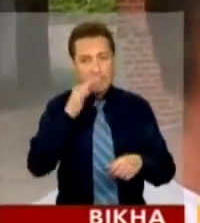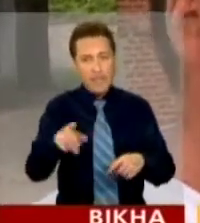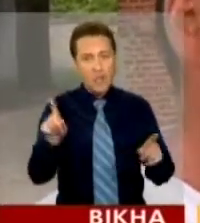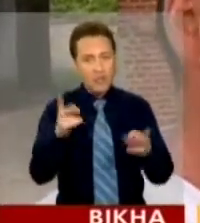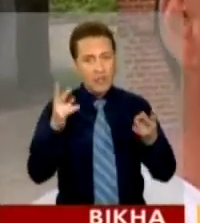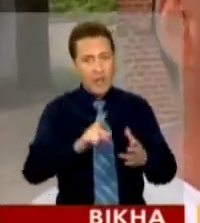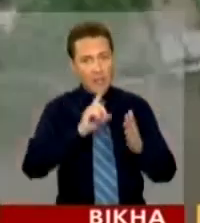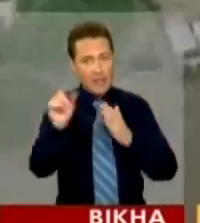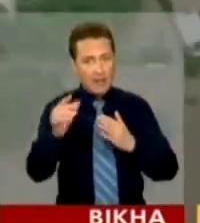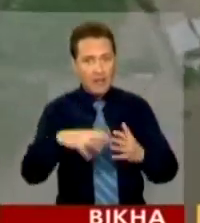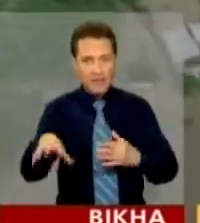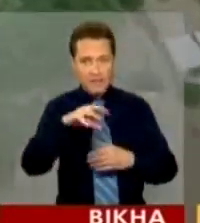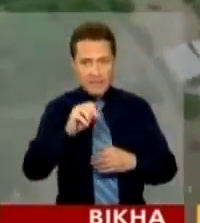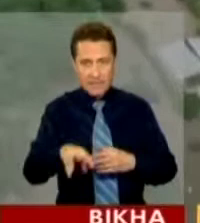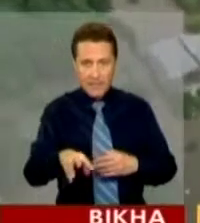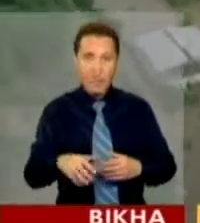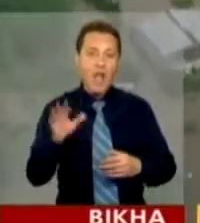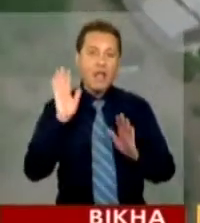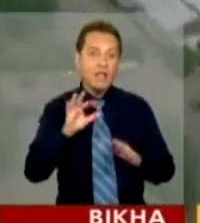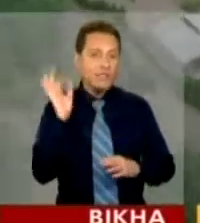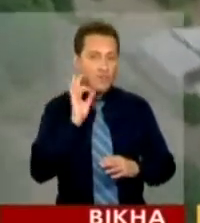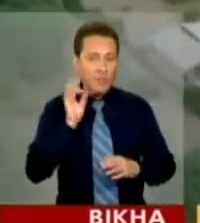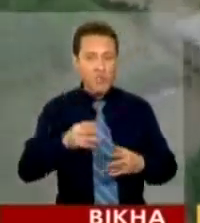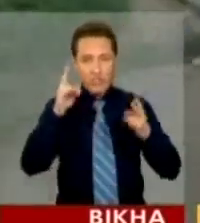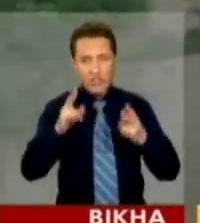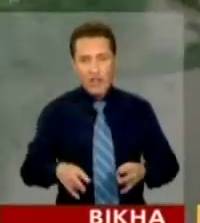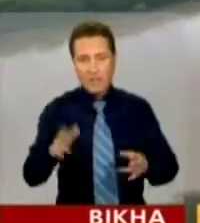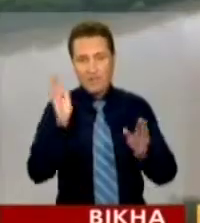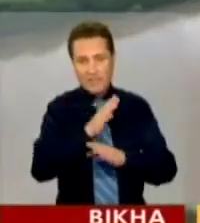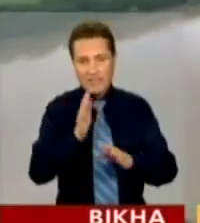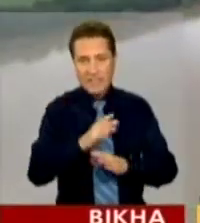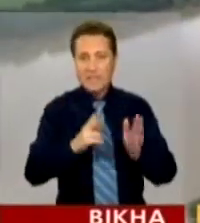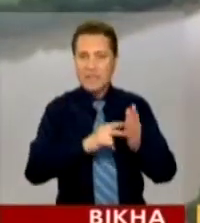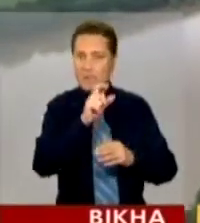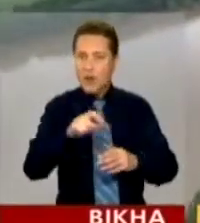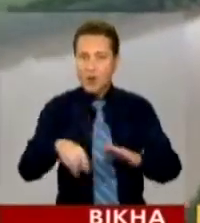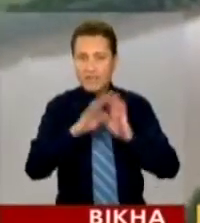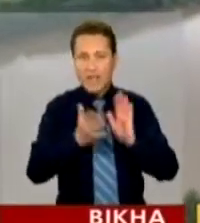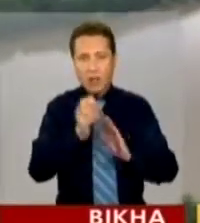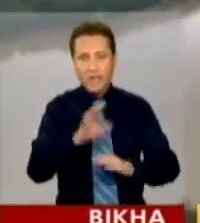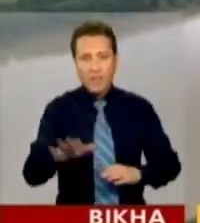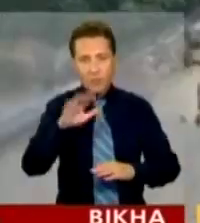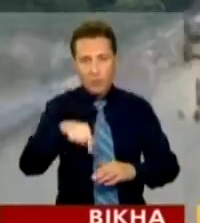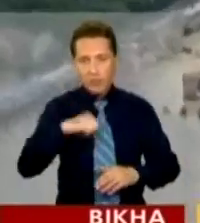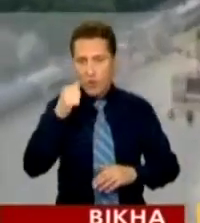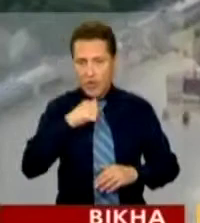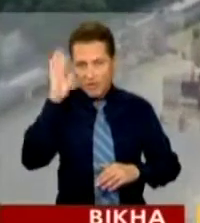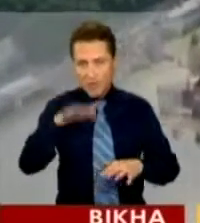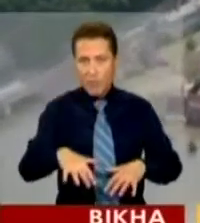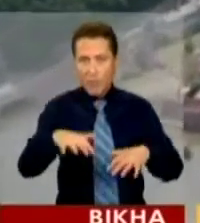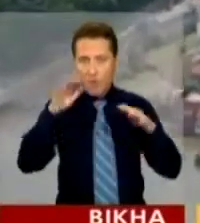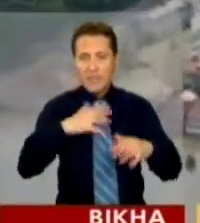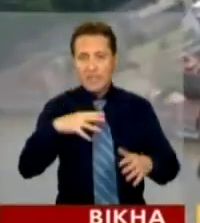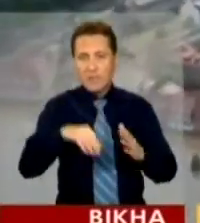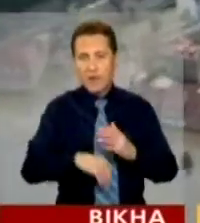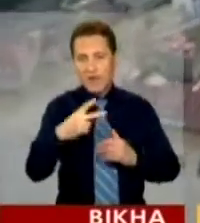треба їхати всім. Лише в Німеччині жертвами стихії стало 7 людей. Загалом у Європі цьогорічні повені забрали